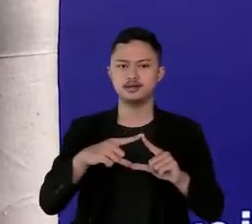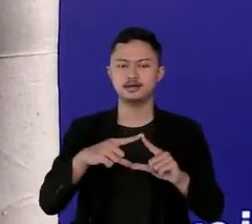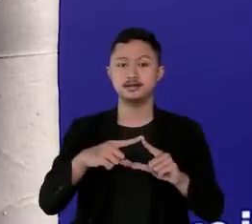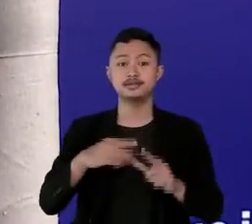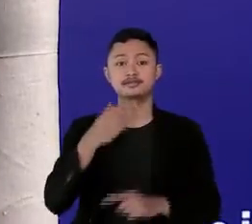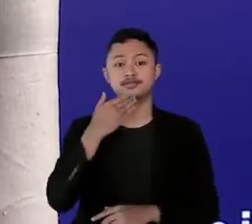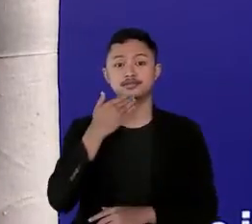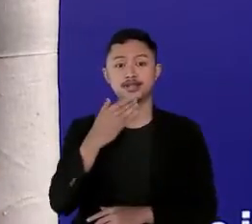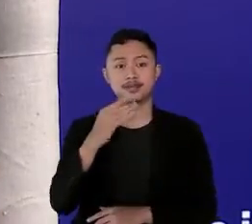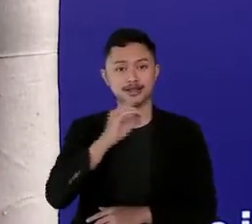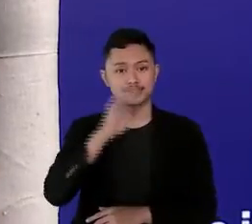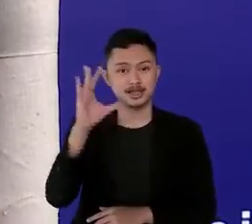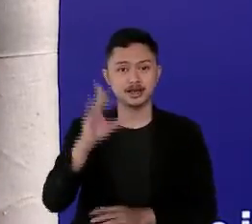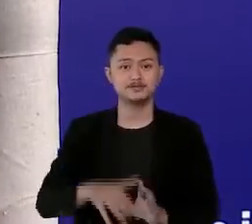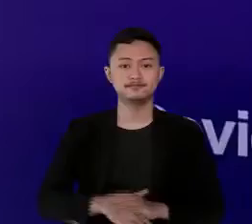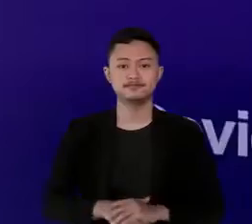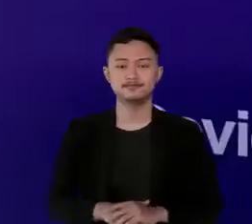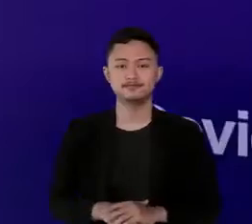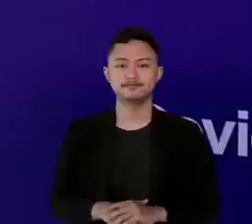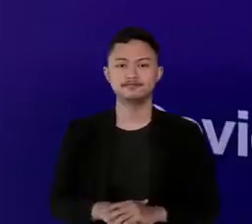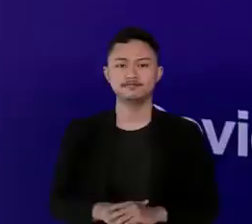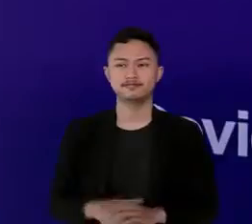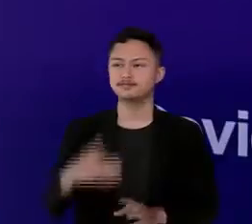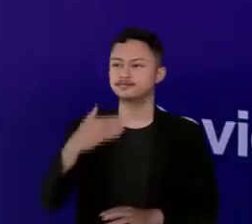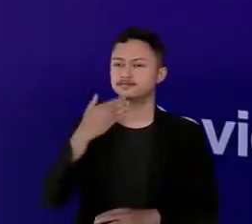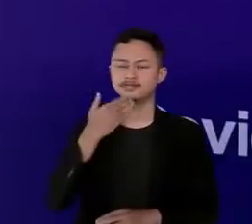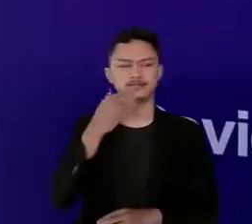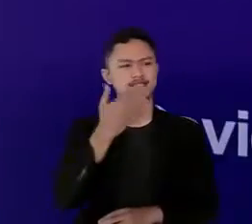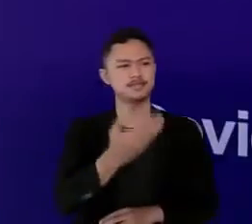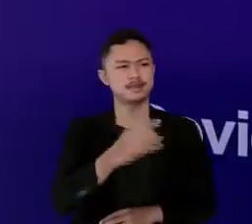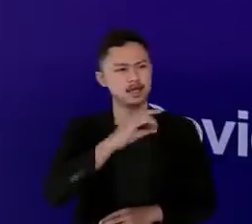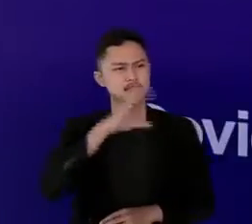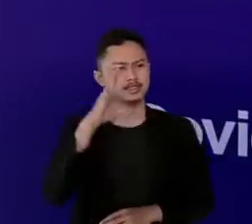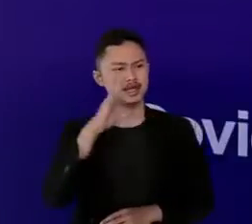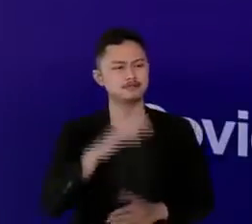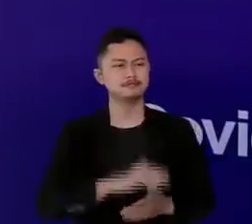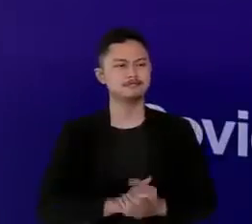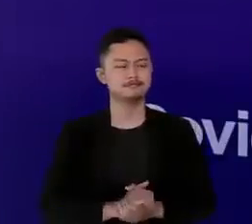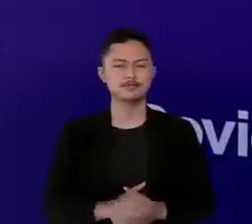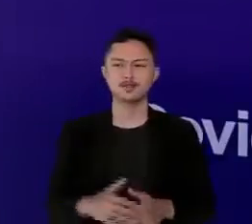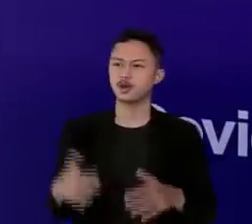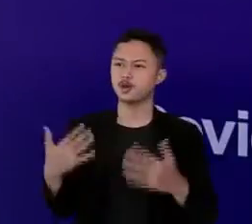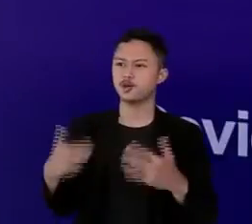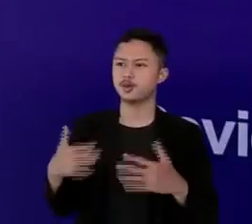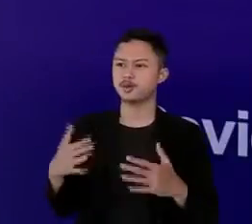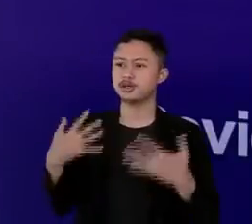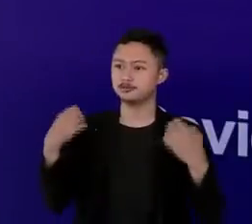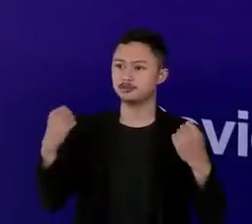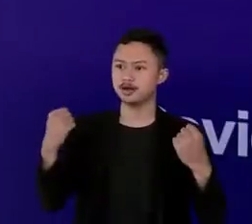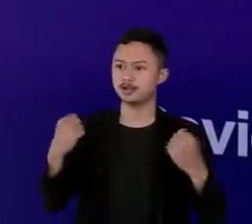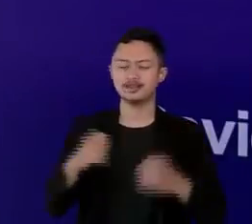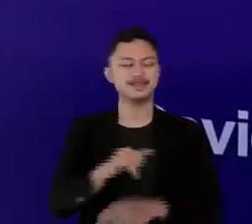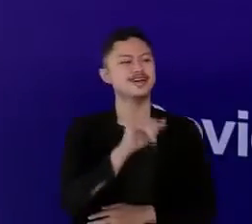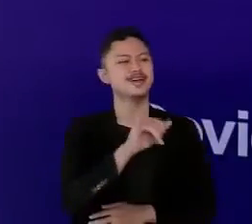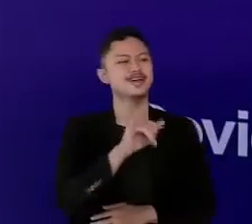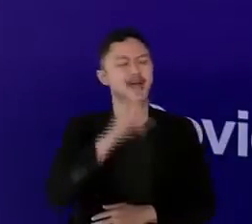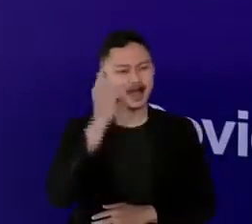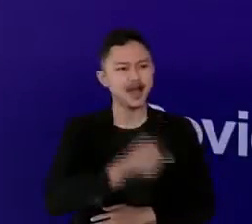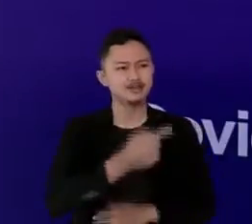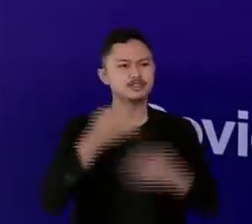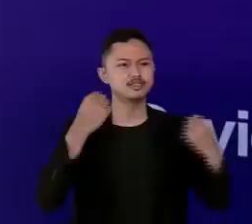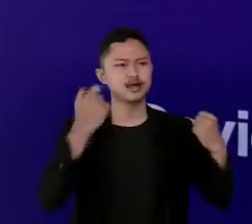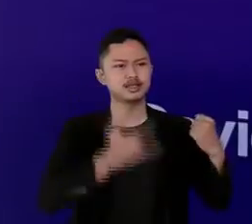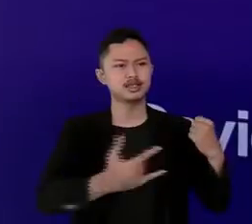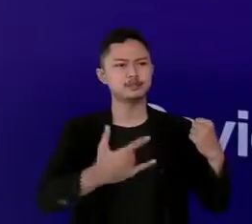Selamat siang dokter sama siang Mas Boy luar biasa ya Semangat hari ini iyalah harus